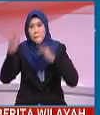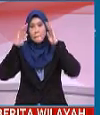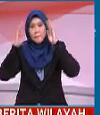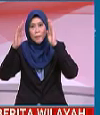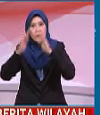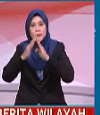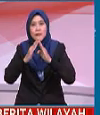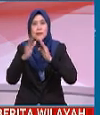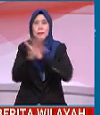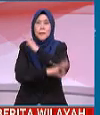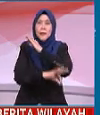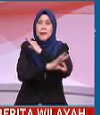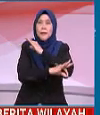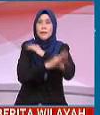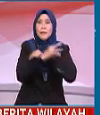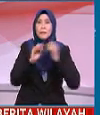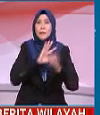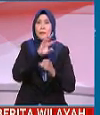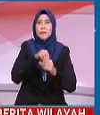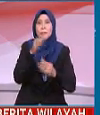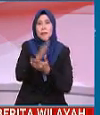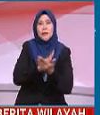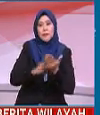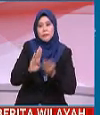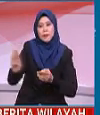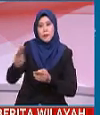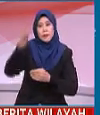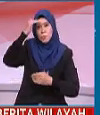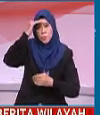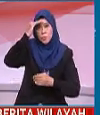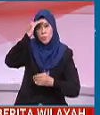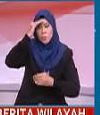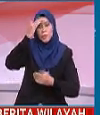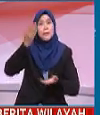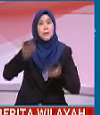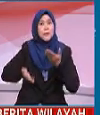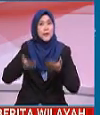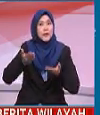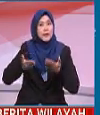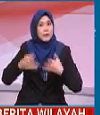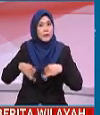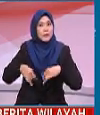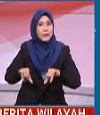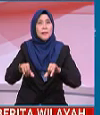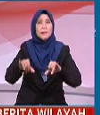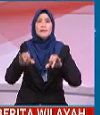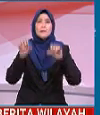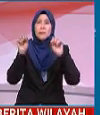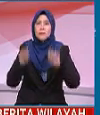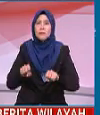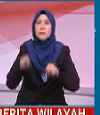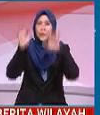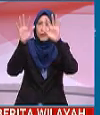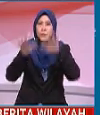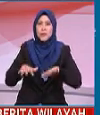Pahang, negeri Sembilan dan juga melibatkan bahagian barat negeri Johor yang juga dijangkakan masih lagi boleh berterusan sehingga ke malam